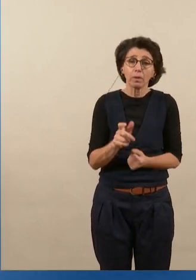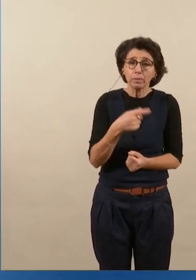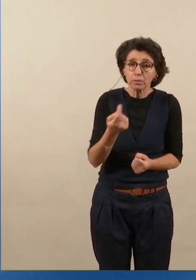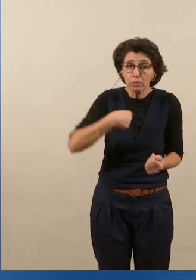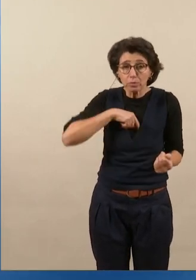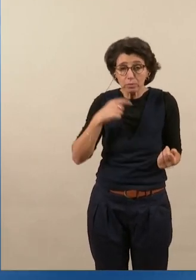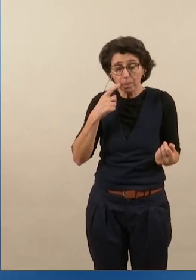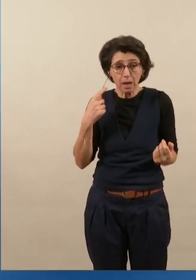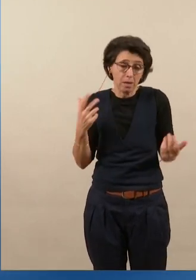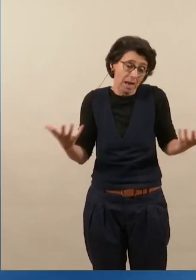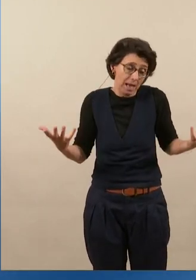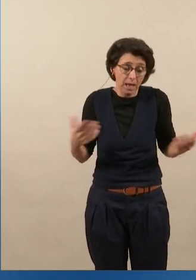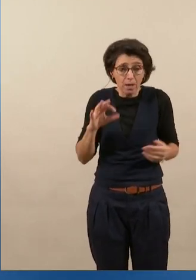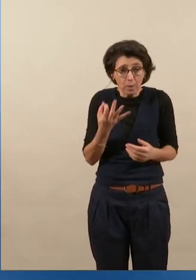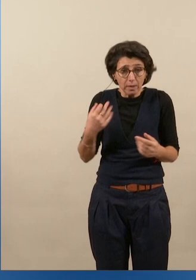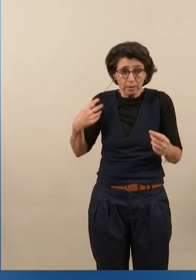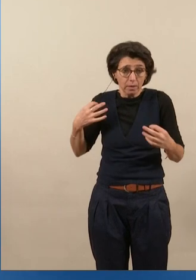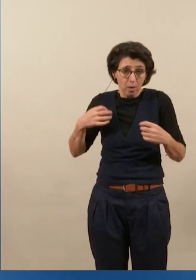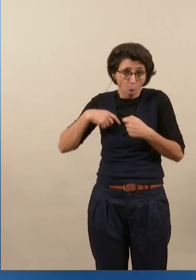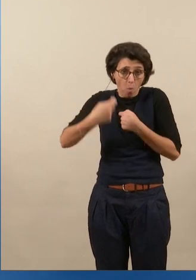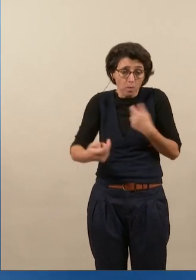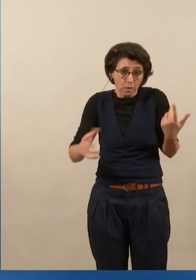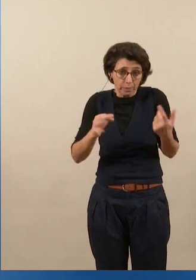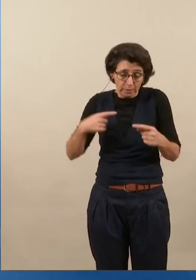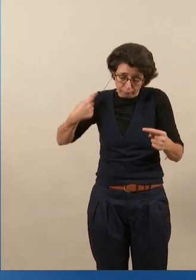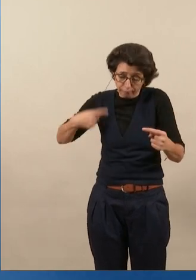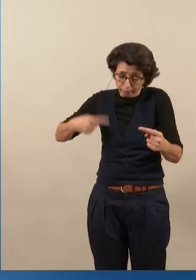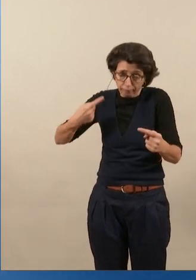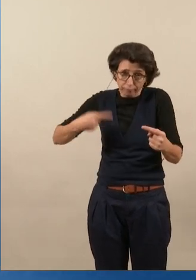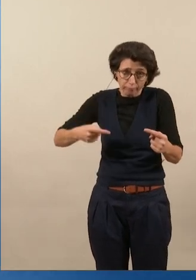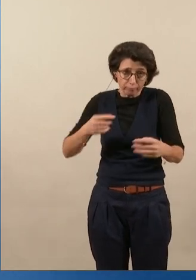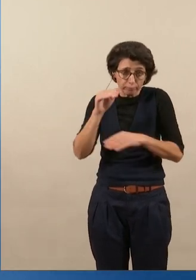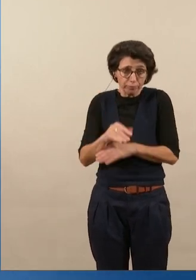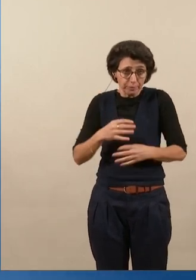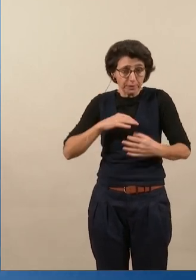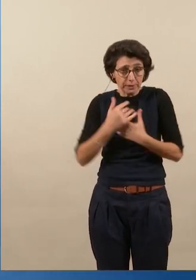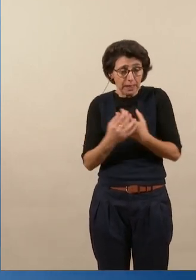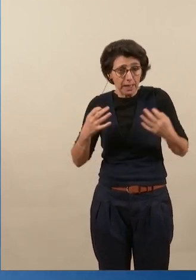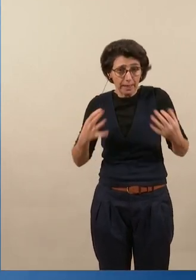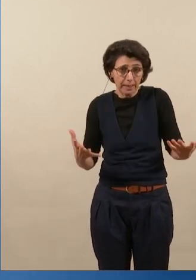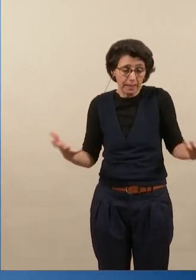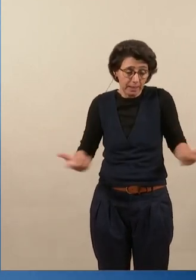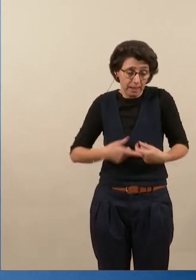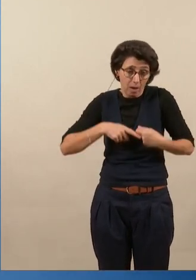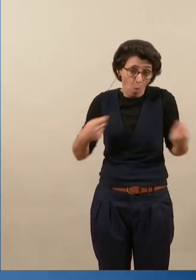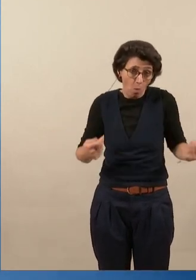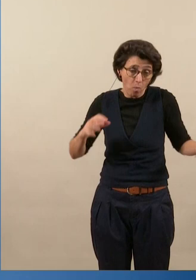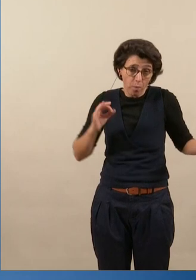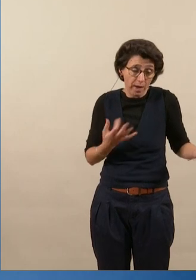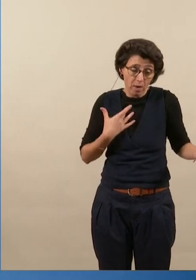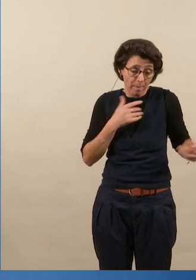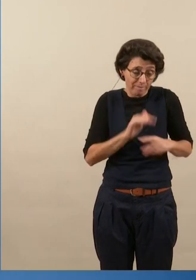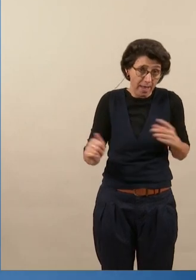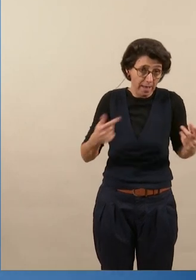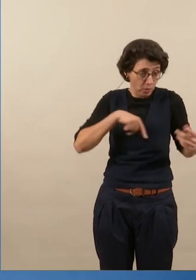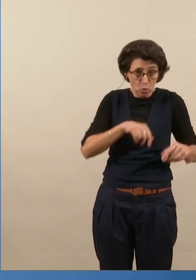prenne un peu de temps alors il faut évidemment que les choses soi soi faite et tout le monde